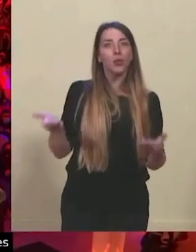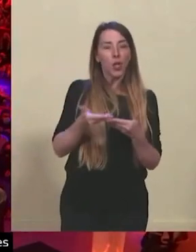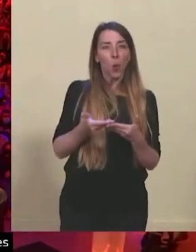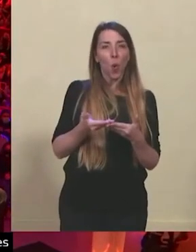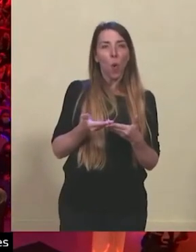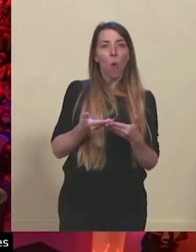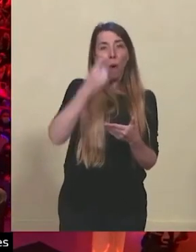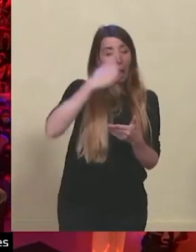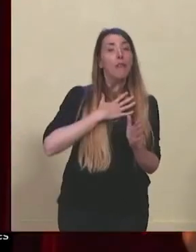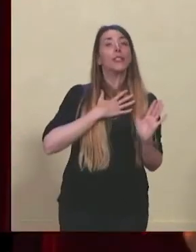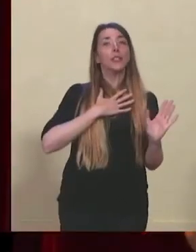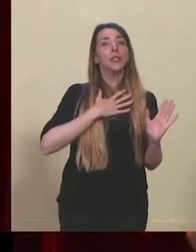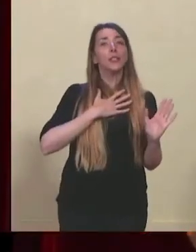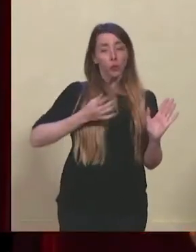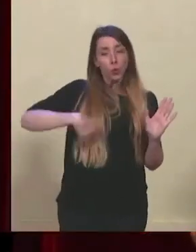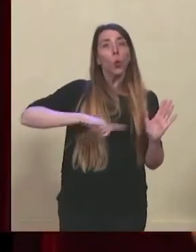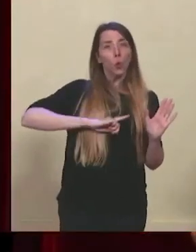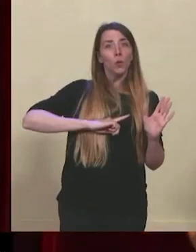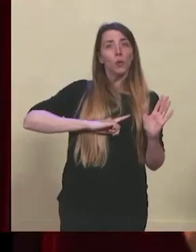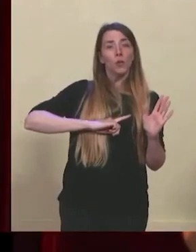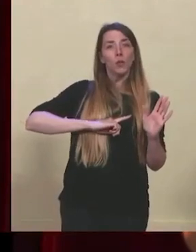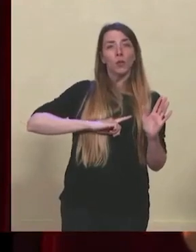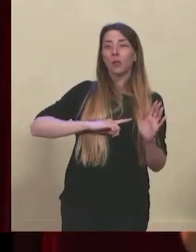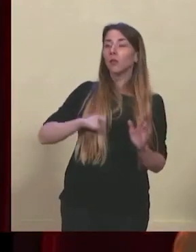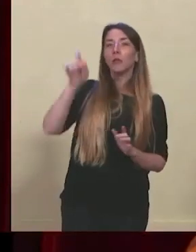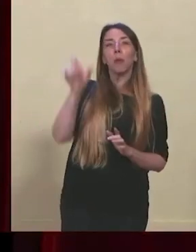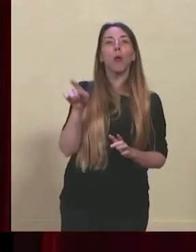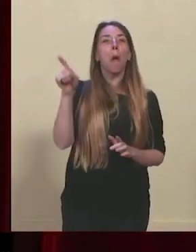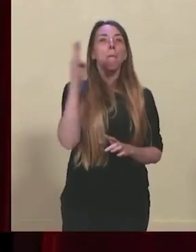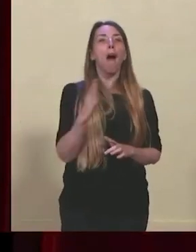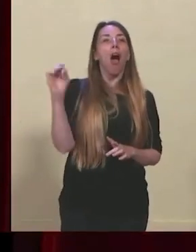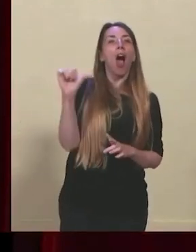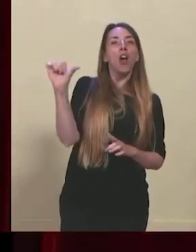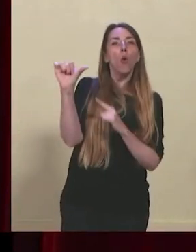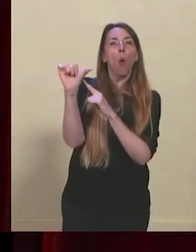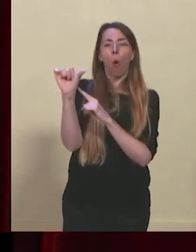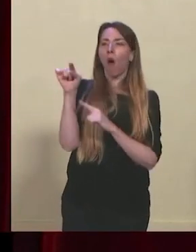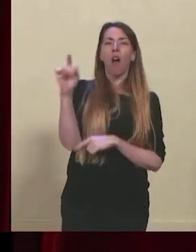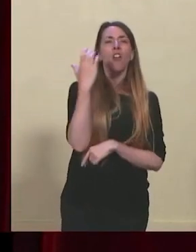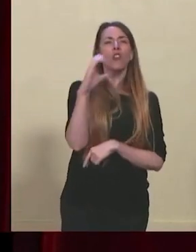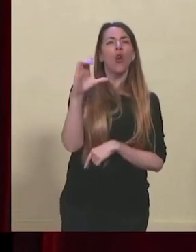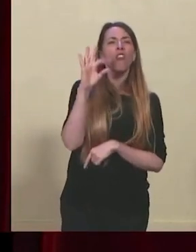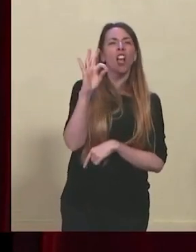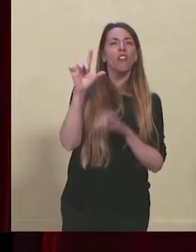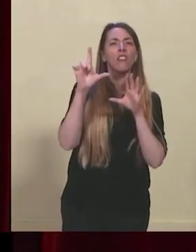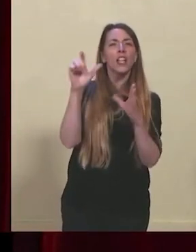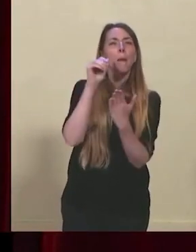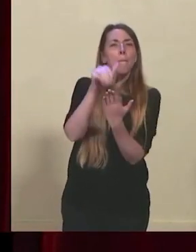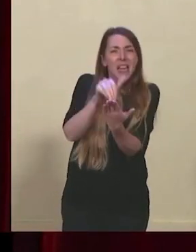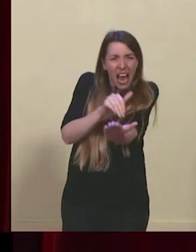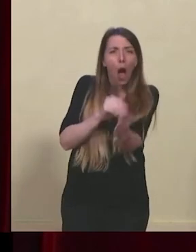pour nous, c'est pas normal. Qu'un Bernard Arnault, parce que c'est le premier, 157 milliards d'euros.